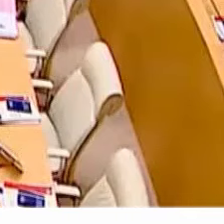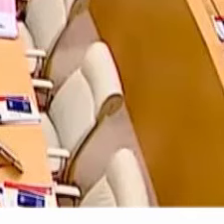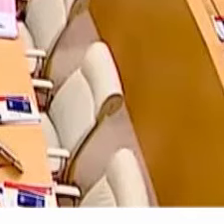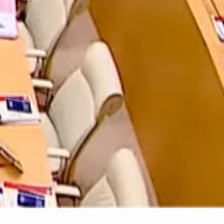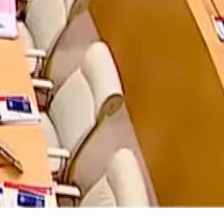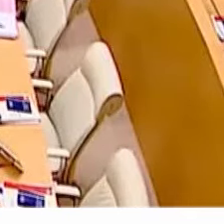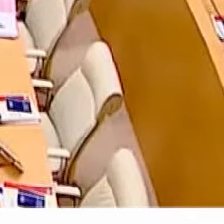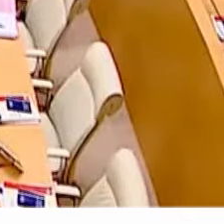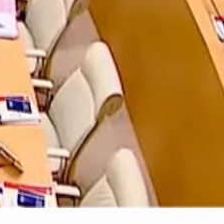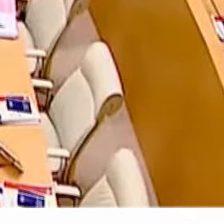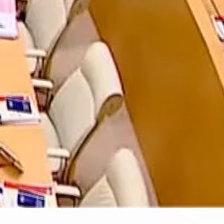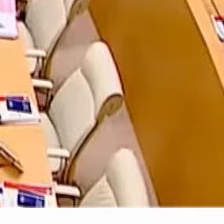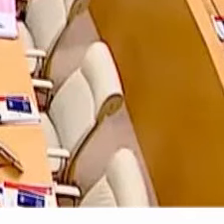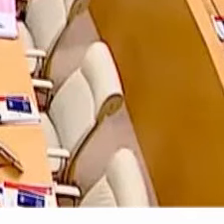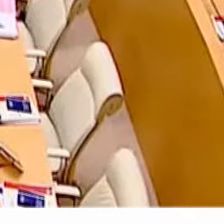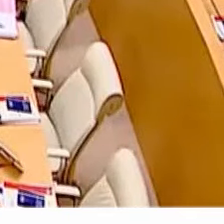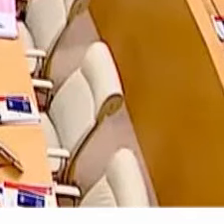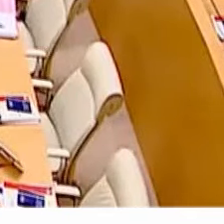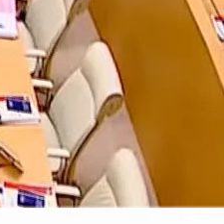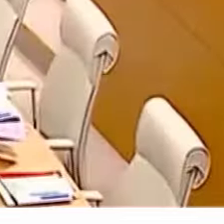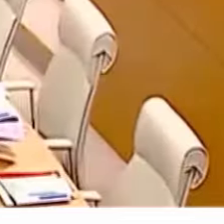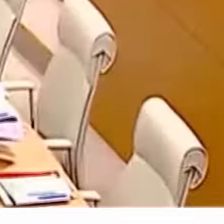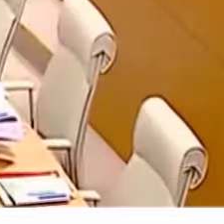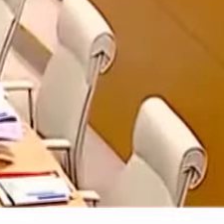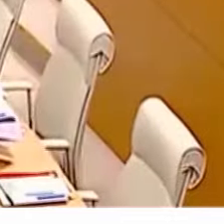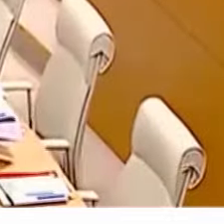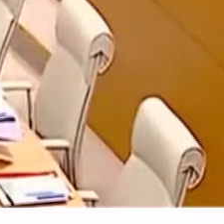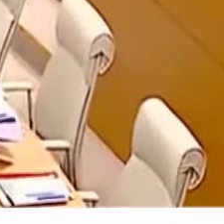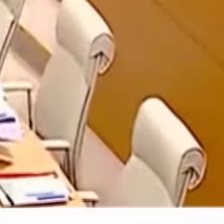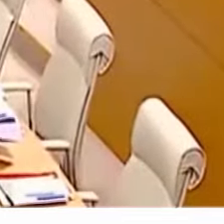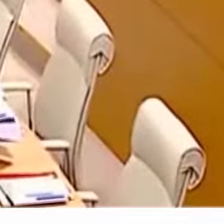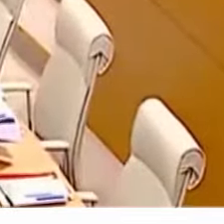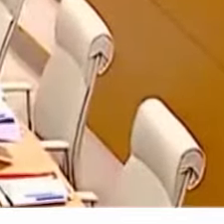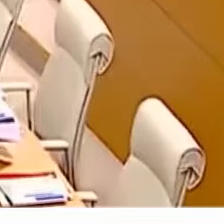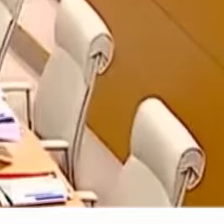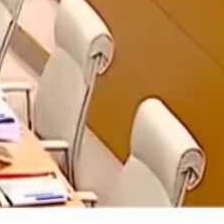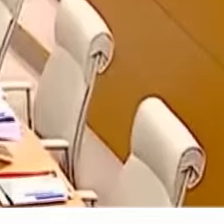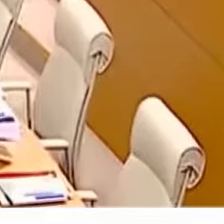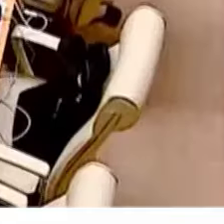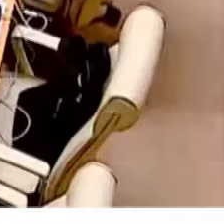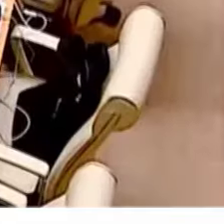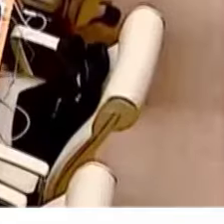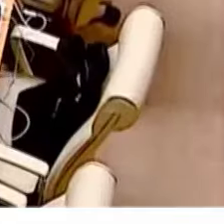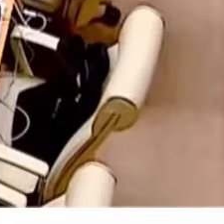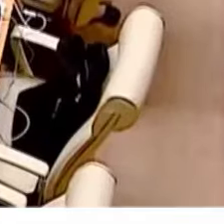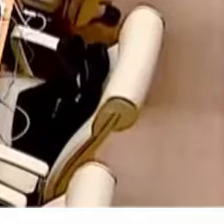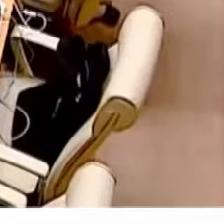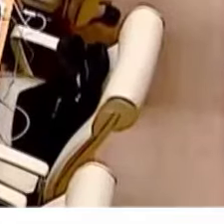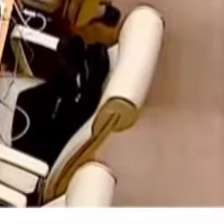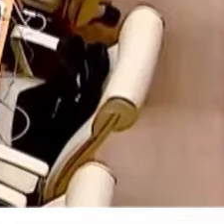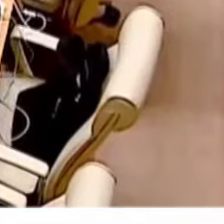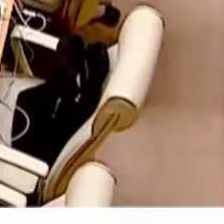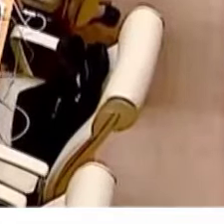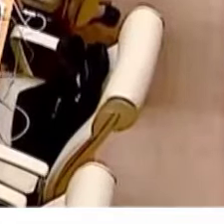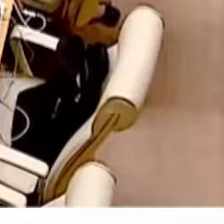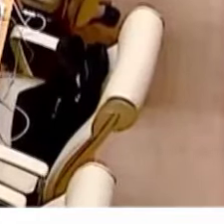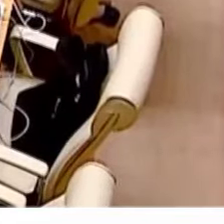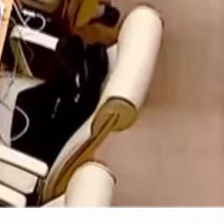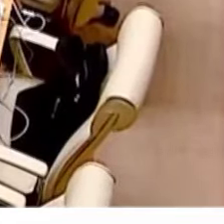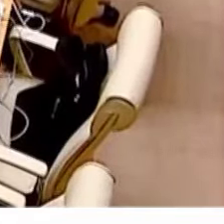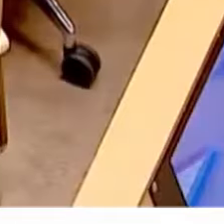მთავარ ამოცანებზე, უწყებების საქმიანობაზე, რეფორმებსა და გამოწვევებზე იყო დასმული ძირითადი აქცენტები პრემიერის გამოსვლაში, რომელიც